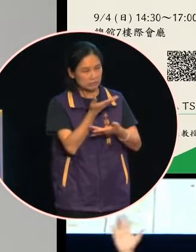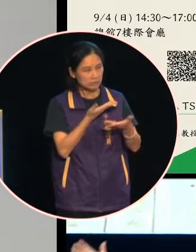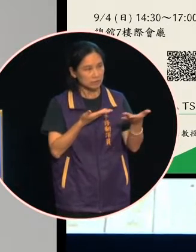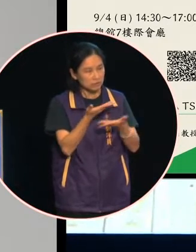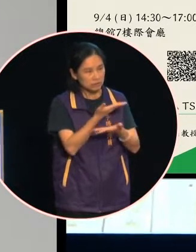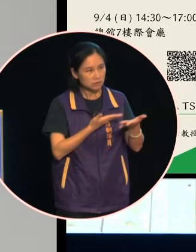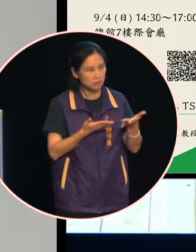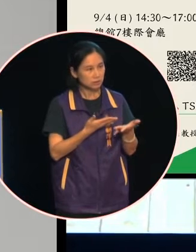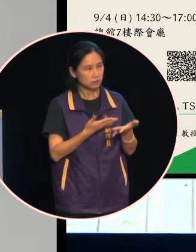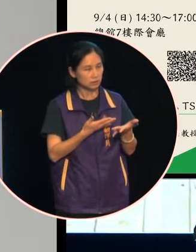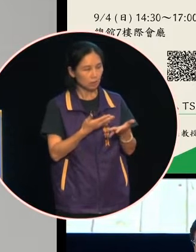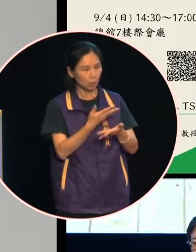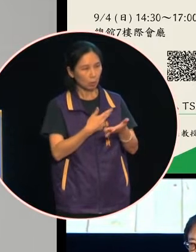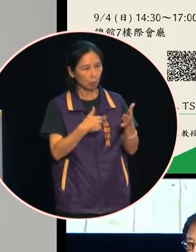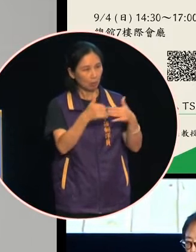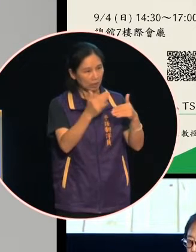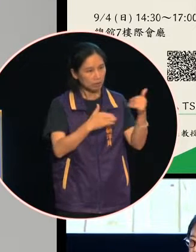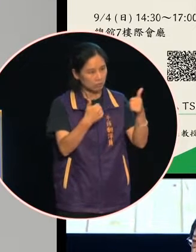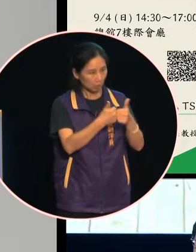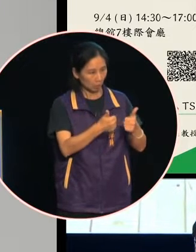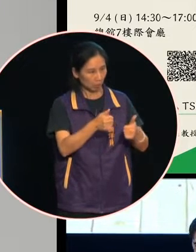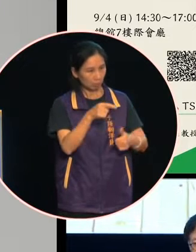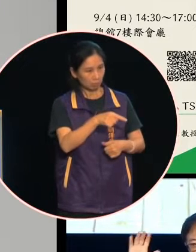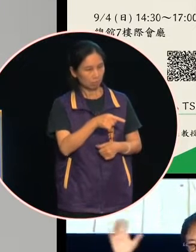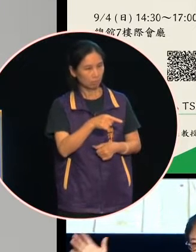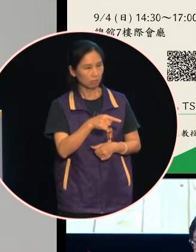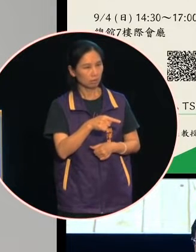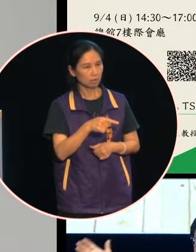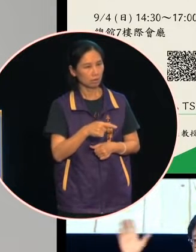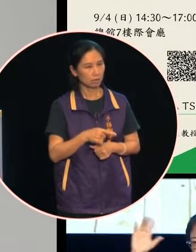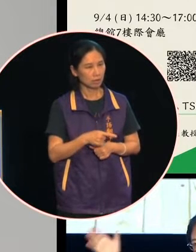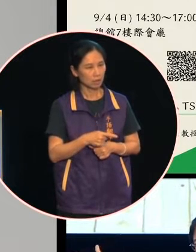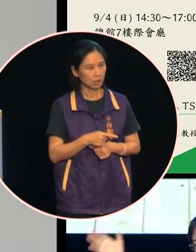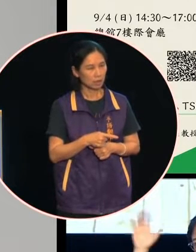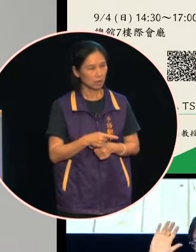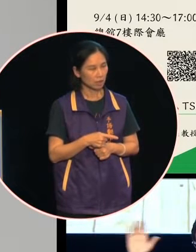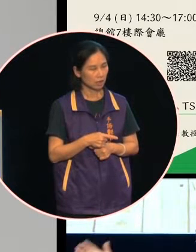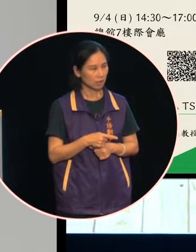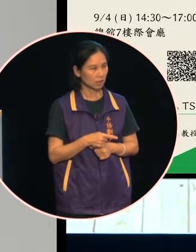的那种不知道怎么讲，中文怎么讲，一个